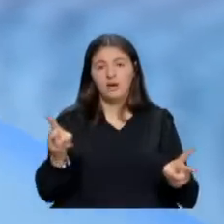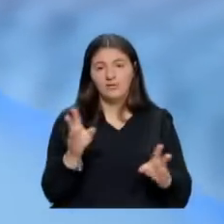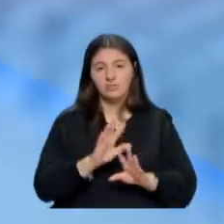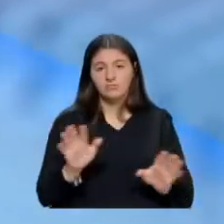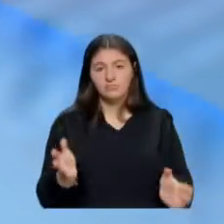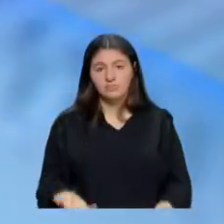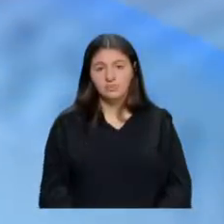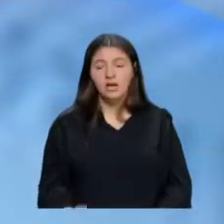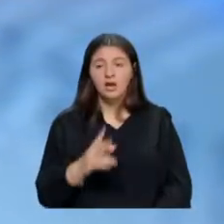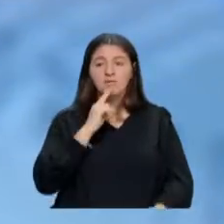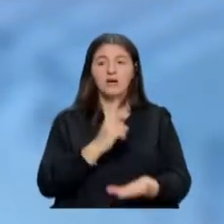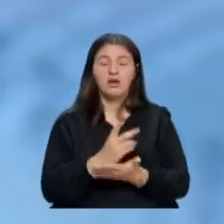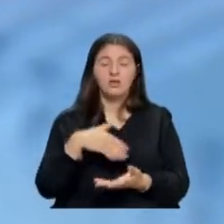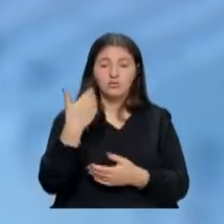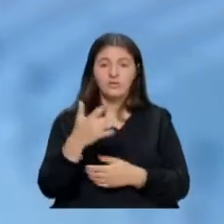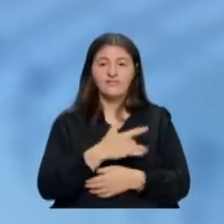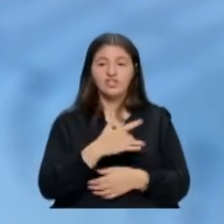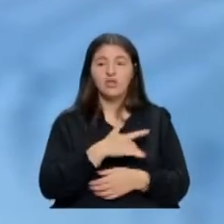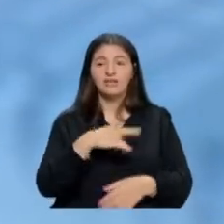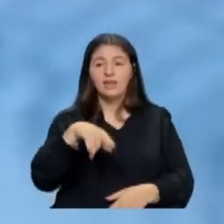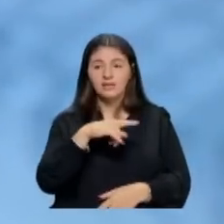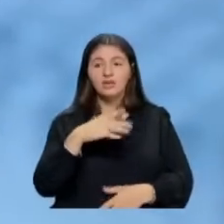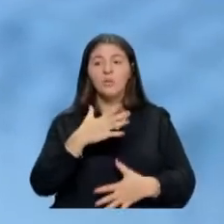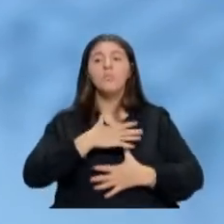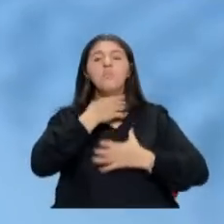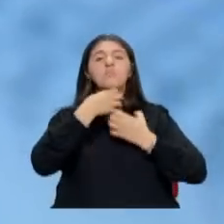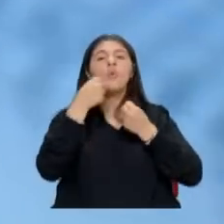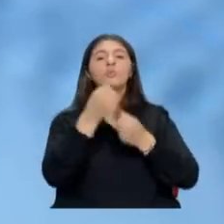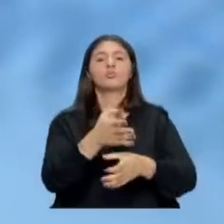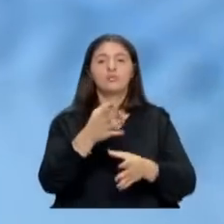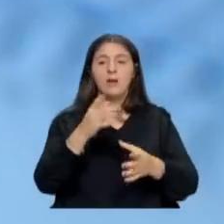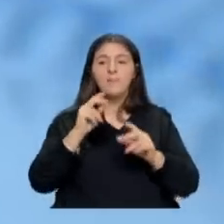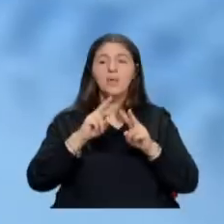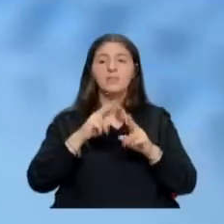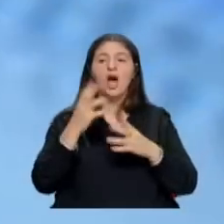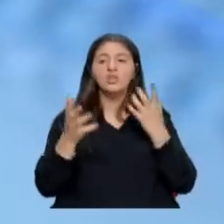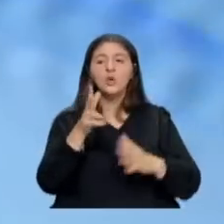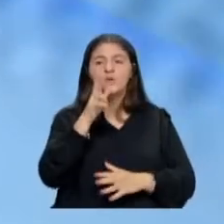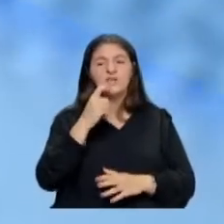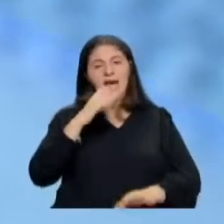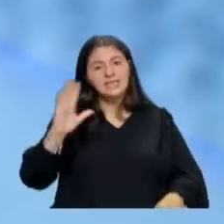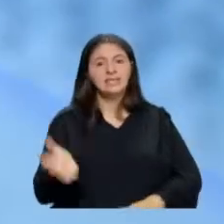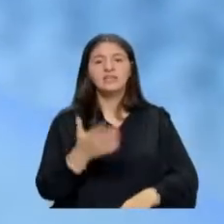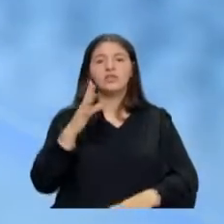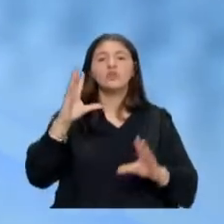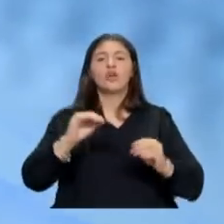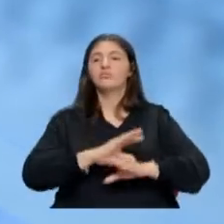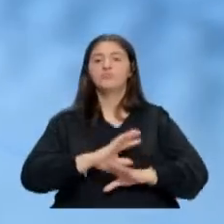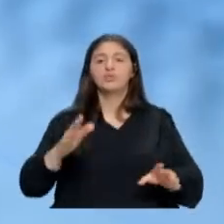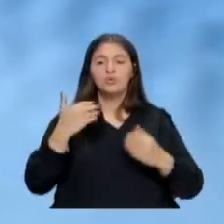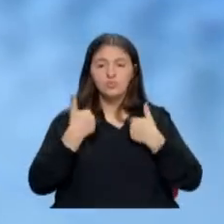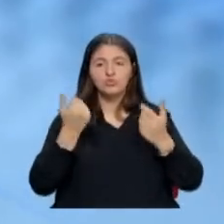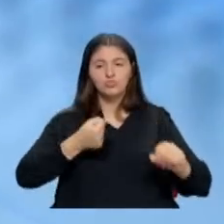affedilmişti karar sonrasında vicdanlarında boğsunlar madımağın ateşi 300 yıl geçse de sönmeyecek